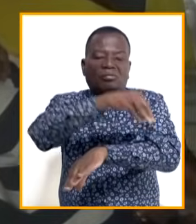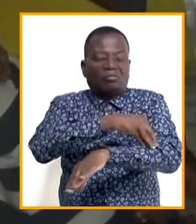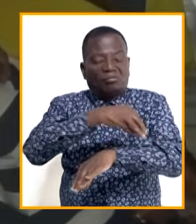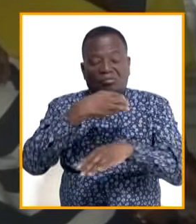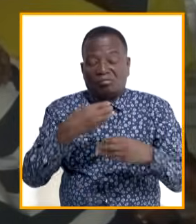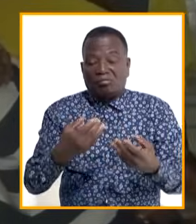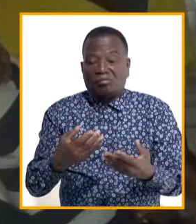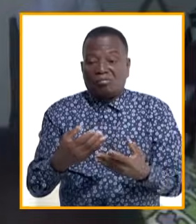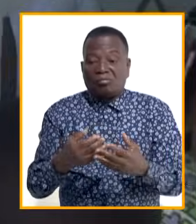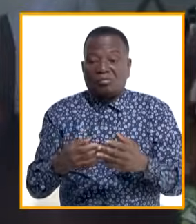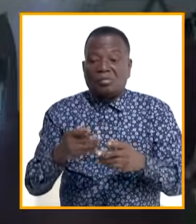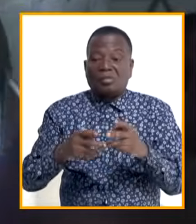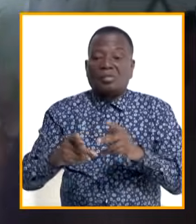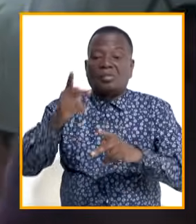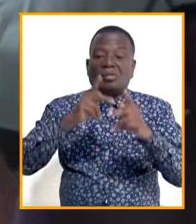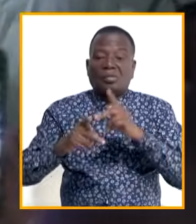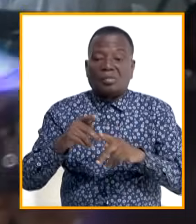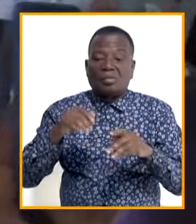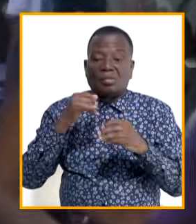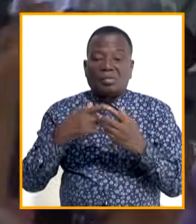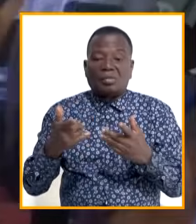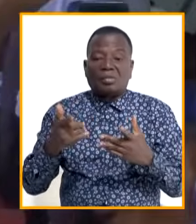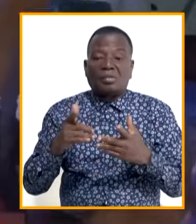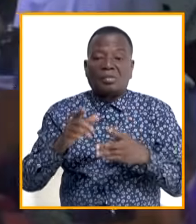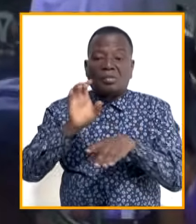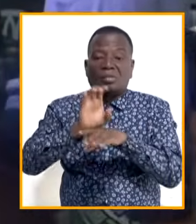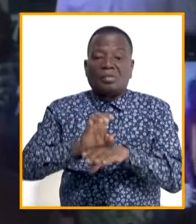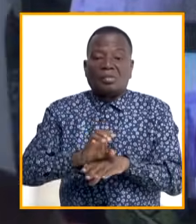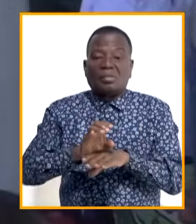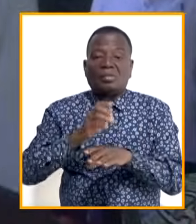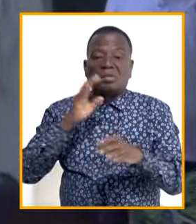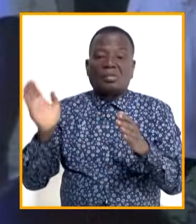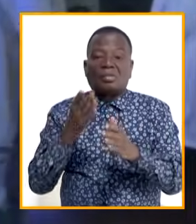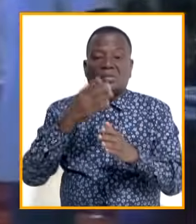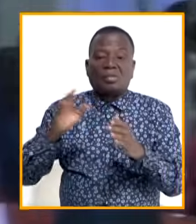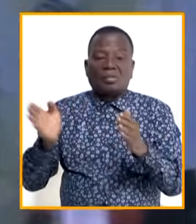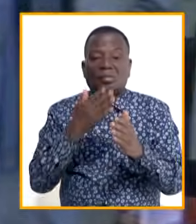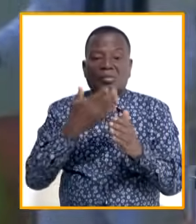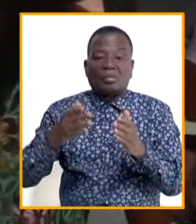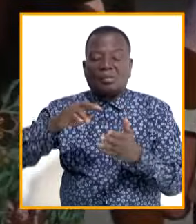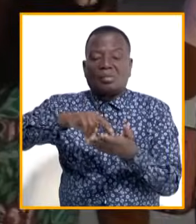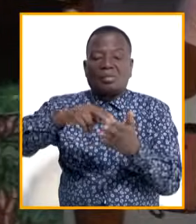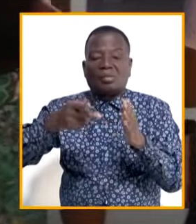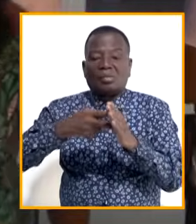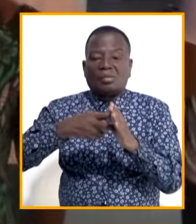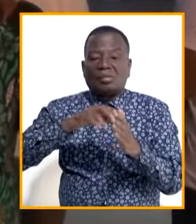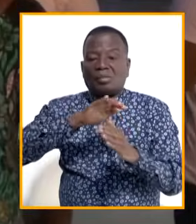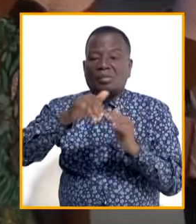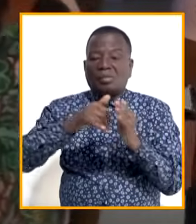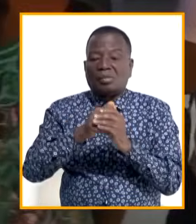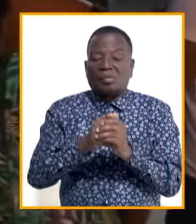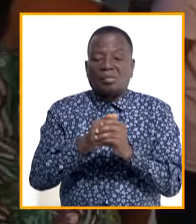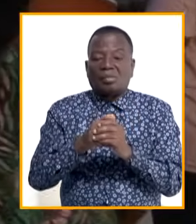Biankouma. Ce peuple se distingue par sa singularité culturelle, musique, chant, danse, toutes ses